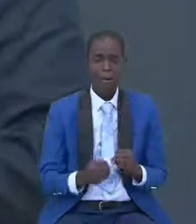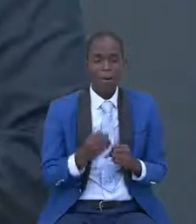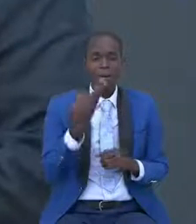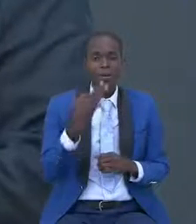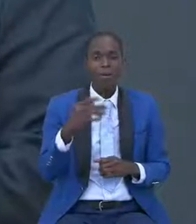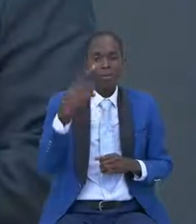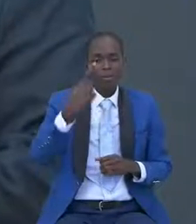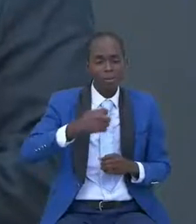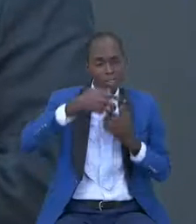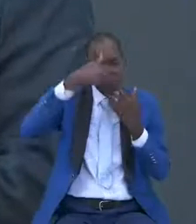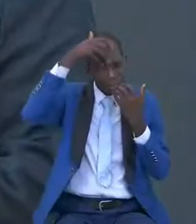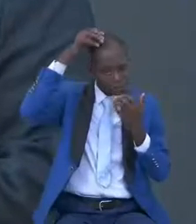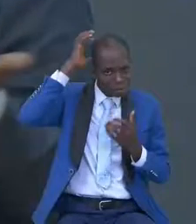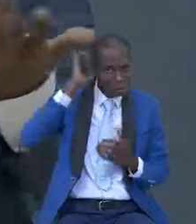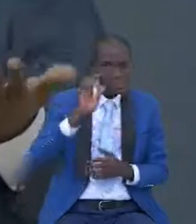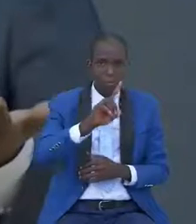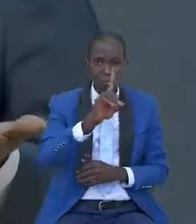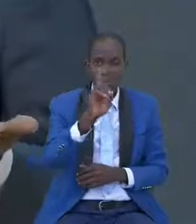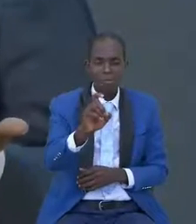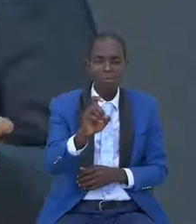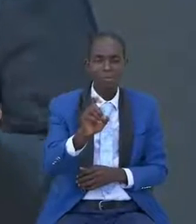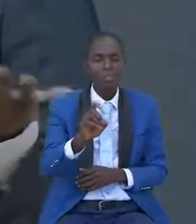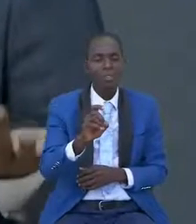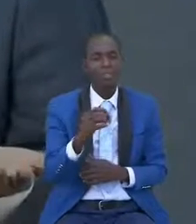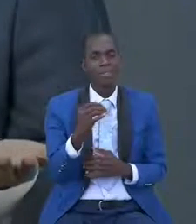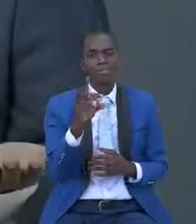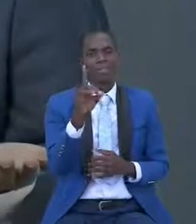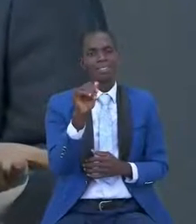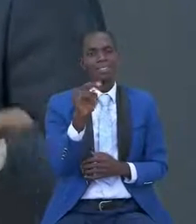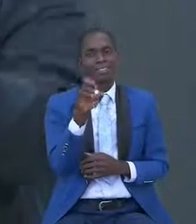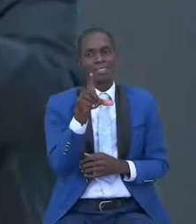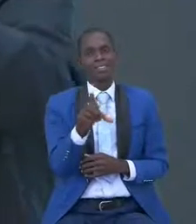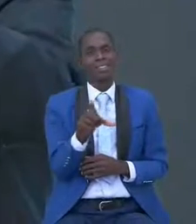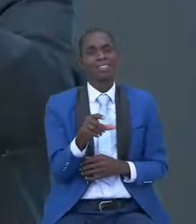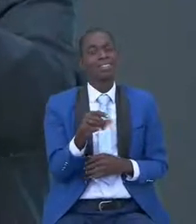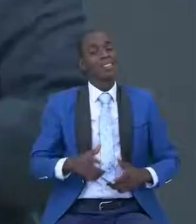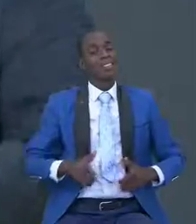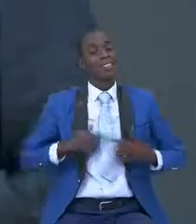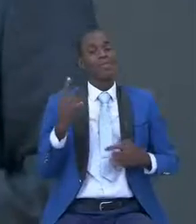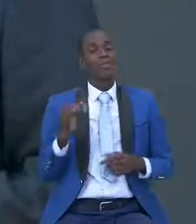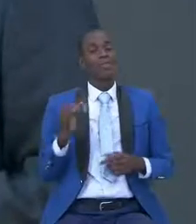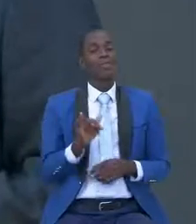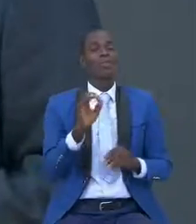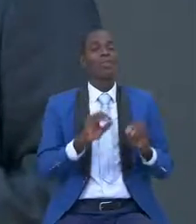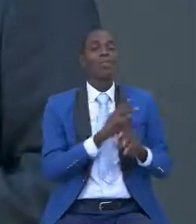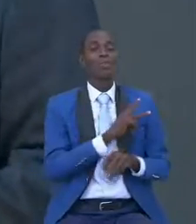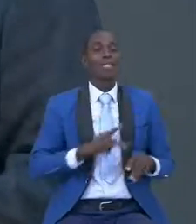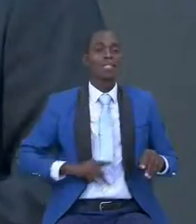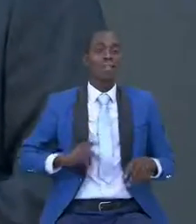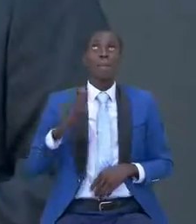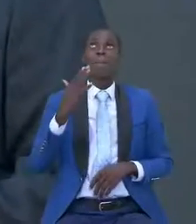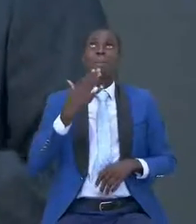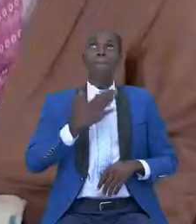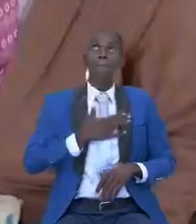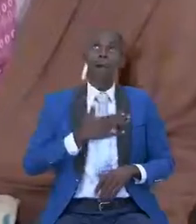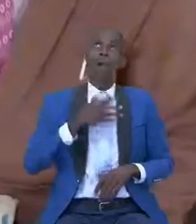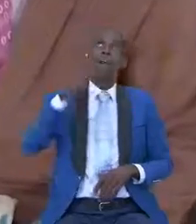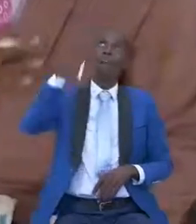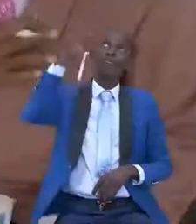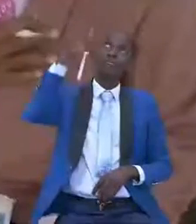des lions? » Il a dit, ah, vis éternellement roi, mon Dieu. Quelqu'un crie, mon Dieu.